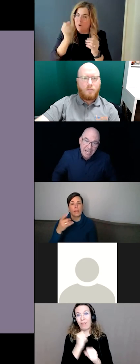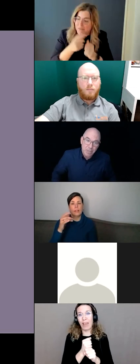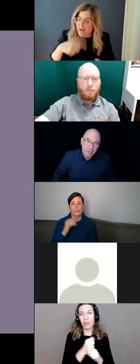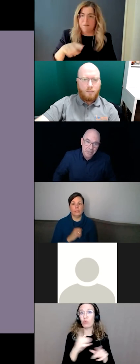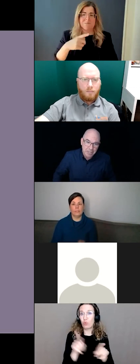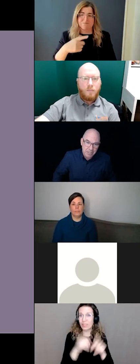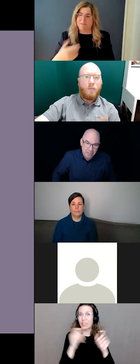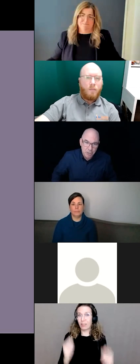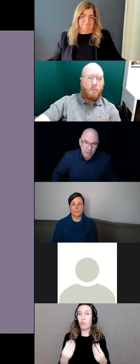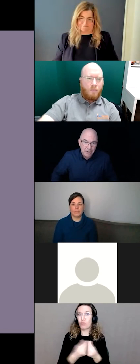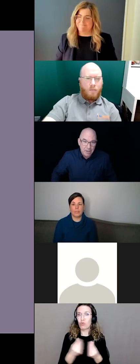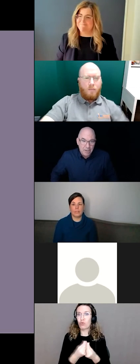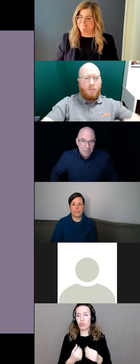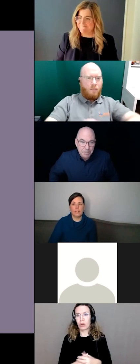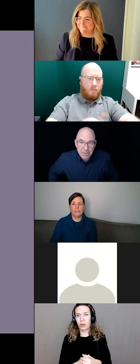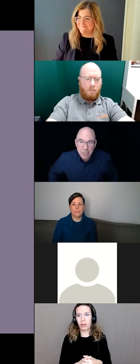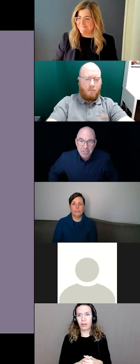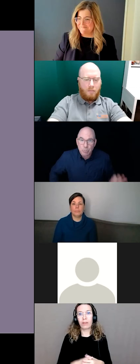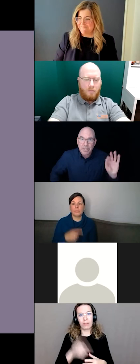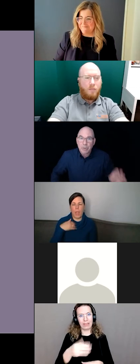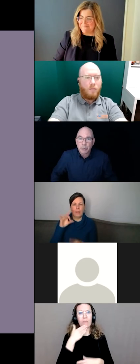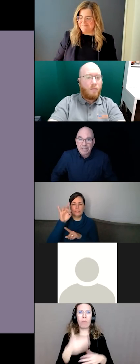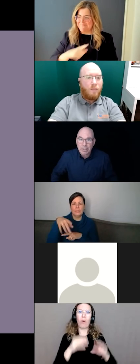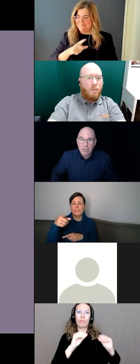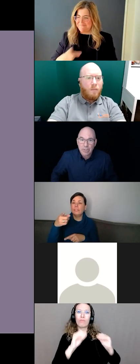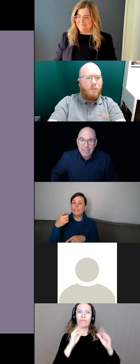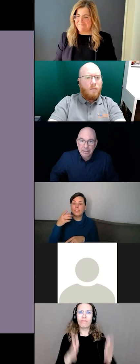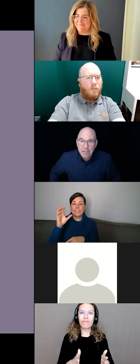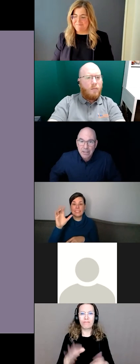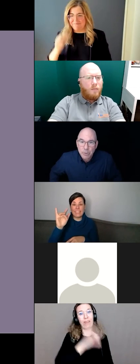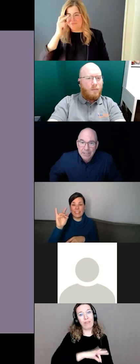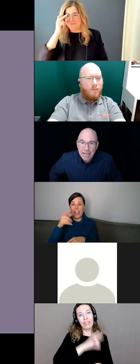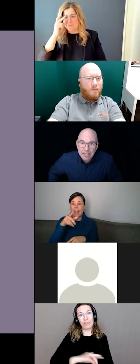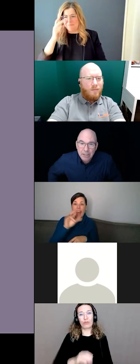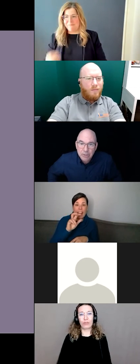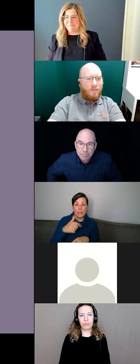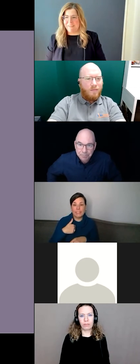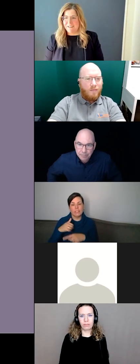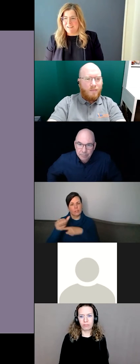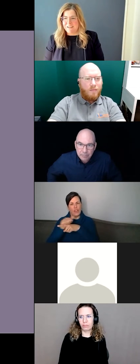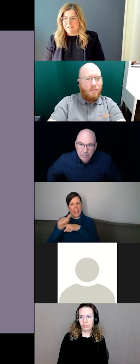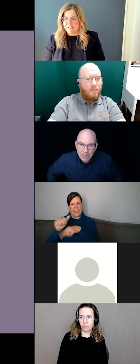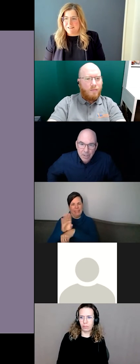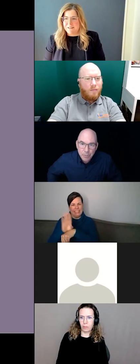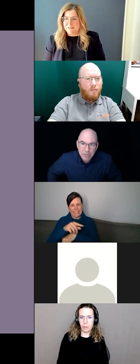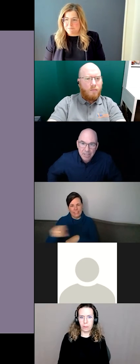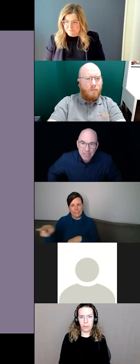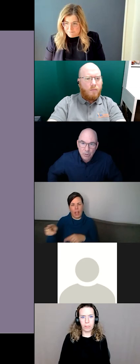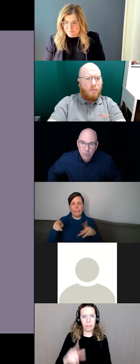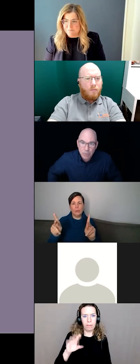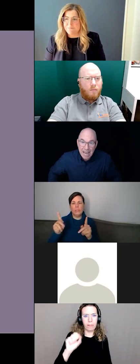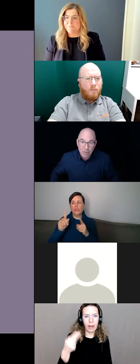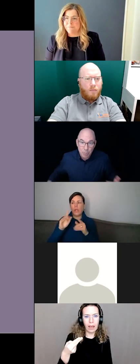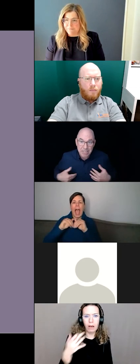Et d'avoir un bon instructeur, c'est un autre bénéfice. Lia, tu as-tu de quoi à rajouter?